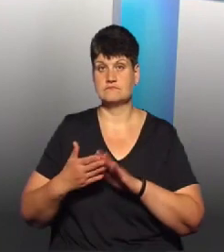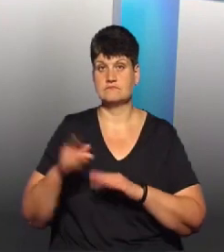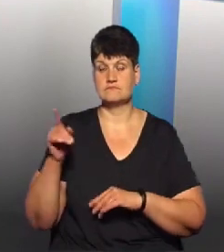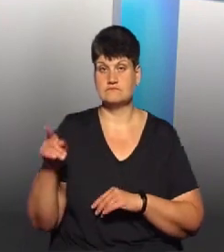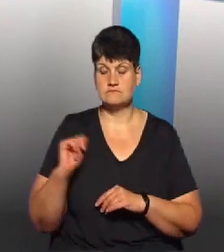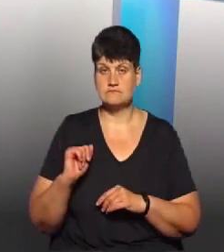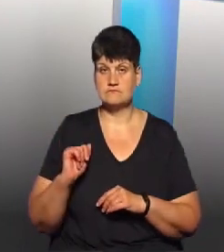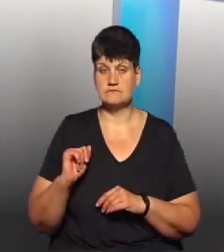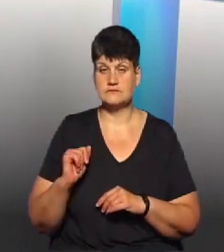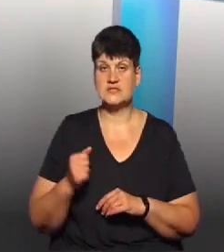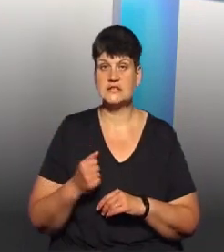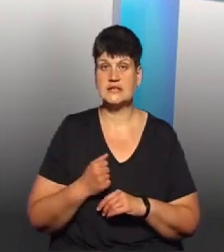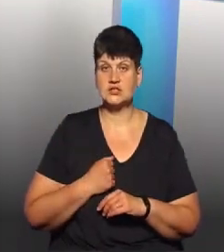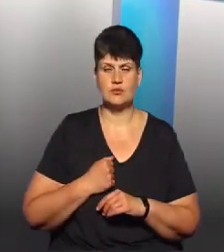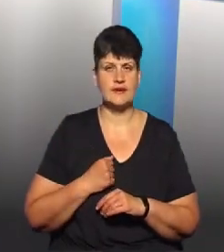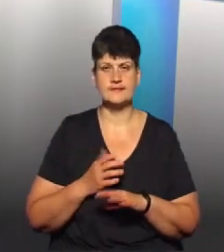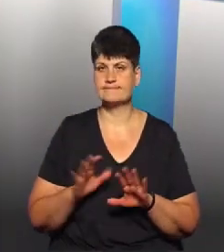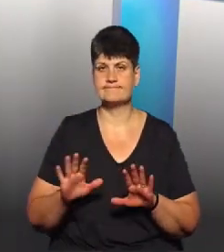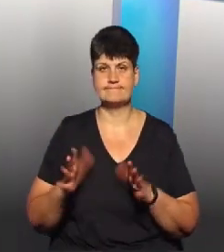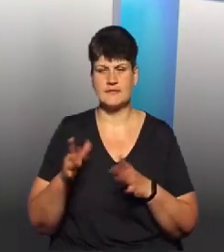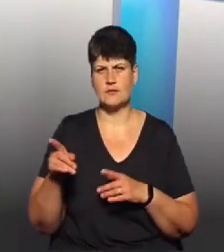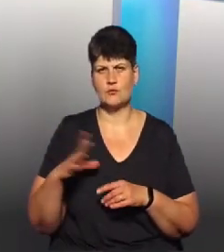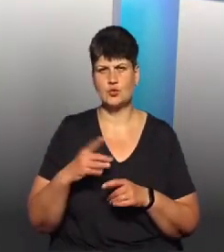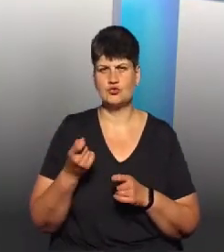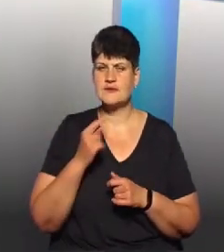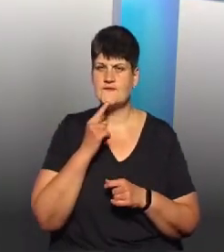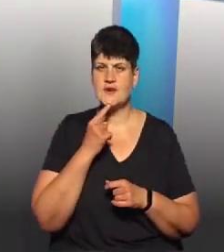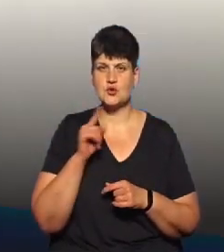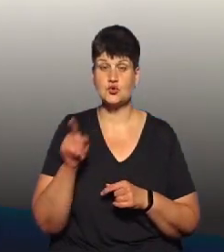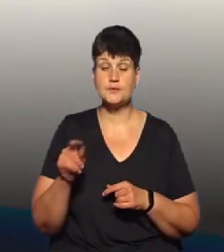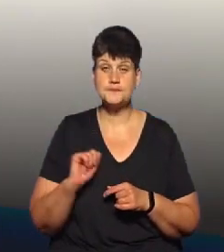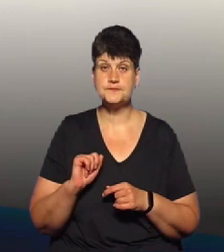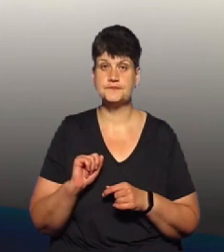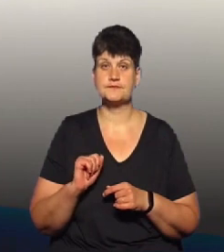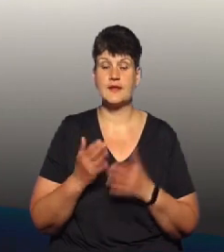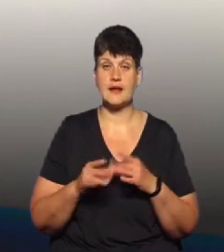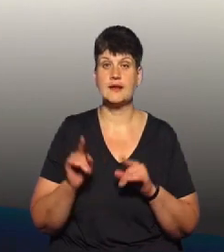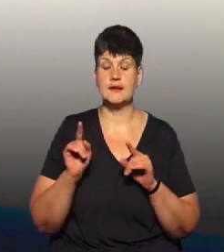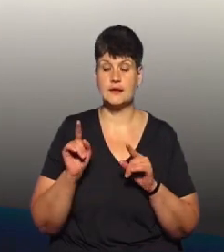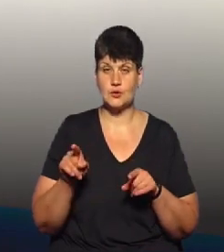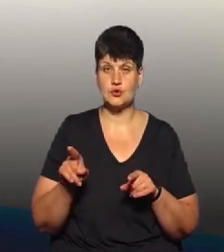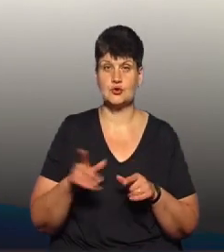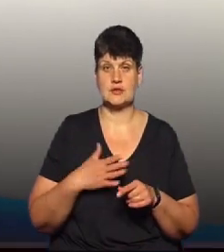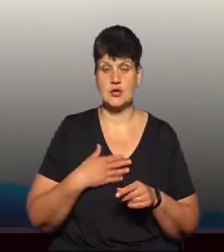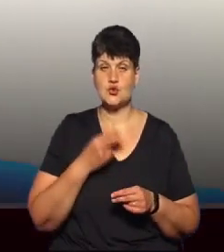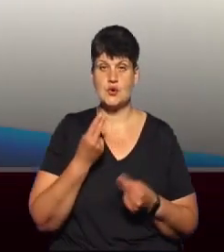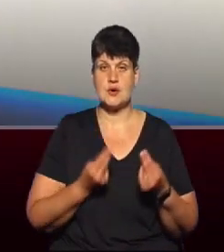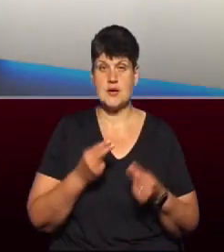На жаль, в неї не склалося, їй десь було трошки важко. Але те, що таку нашу гравчиню туди